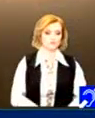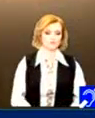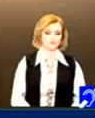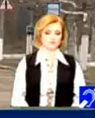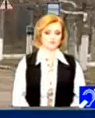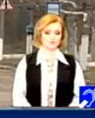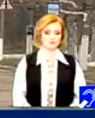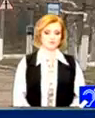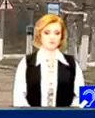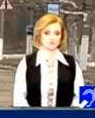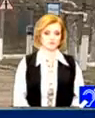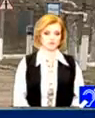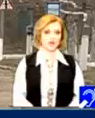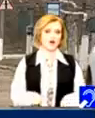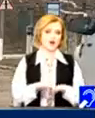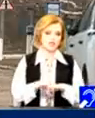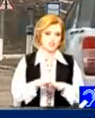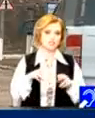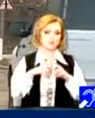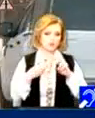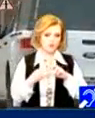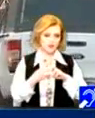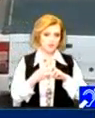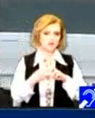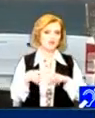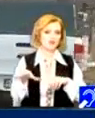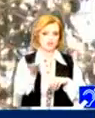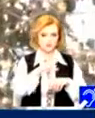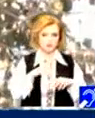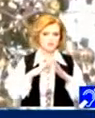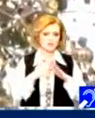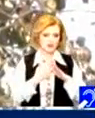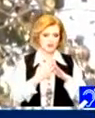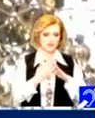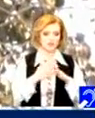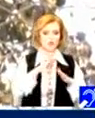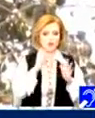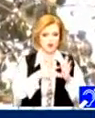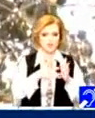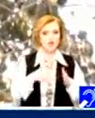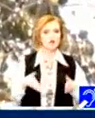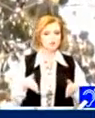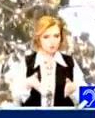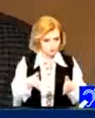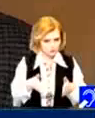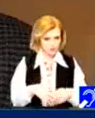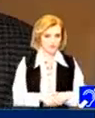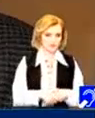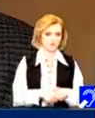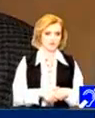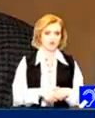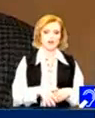în calea dezvoltării. Aceeași problemă clasică la toate localitățile, drumurile. Una. A doua. Nu toate gospodăriile